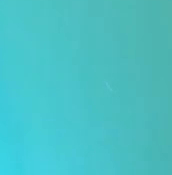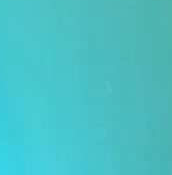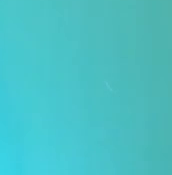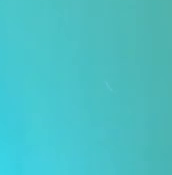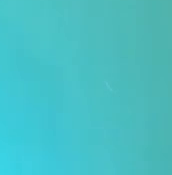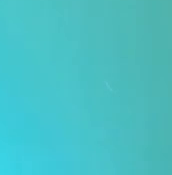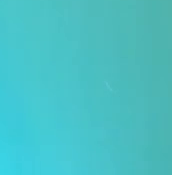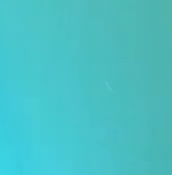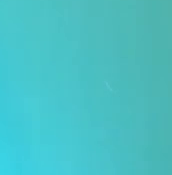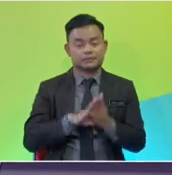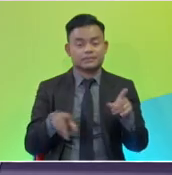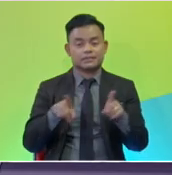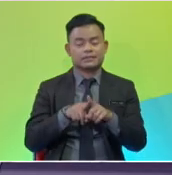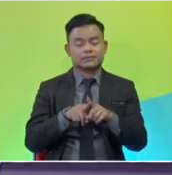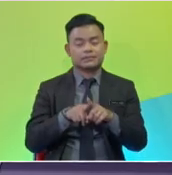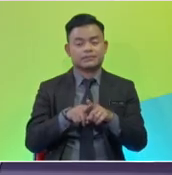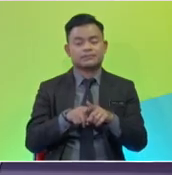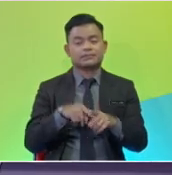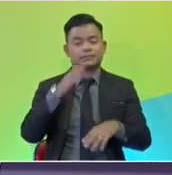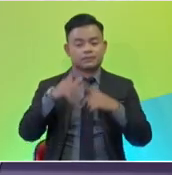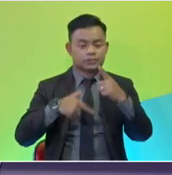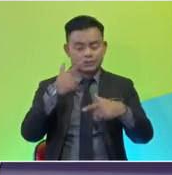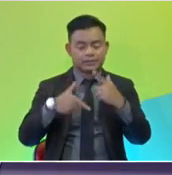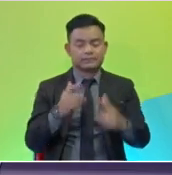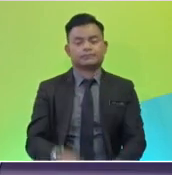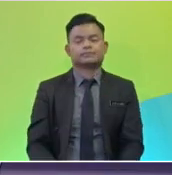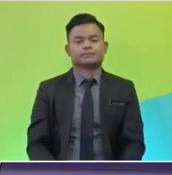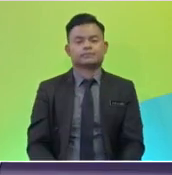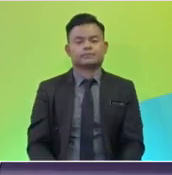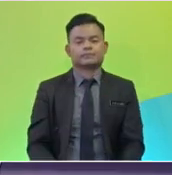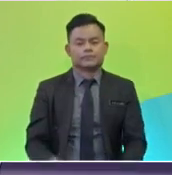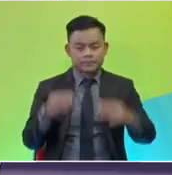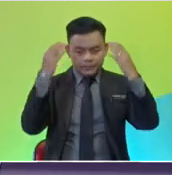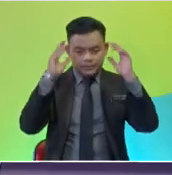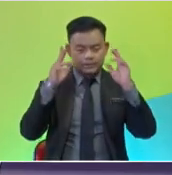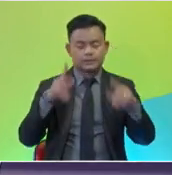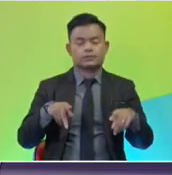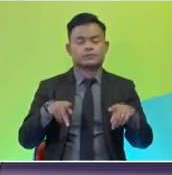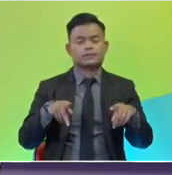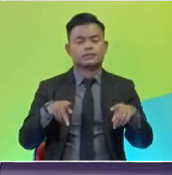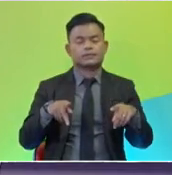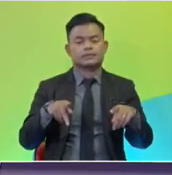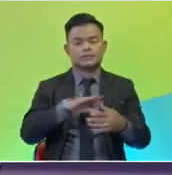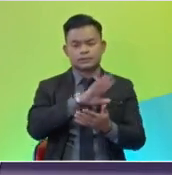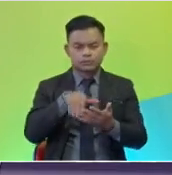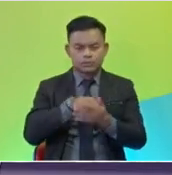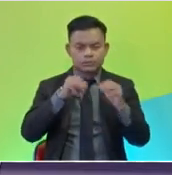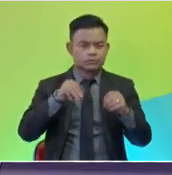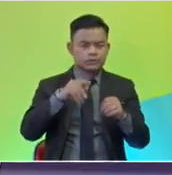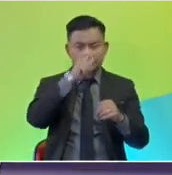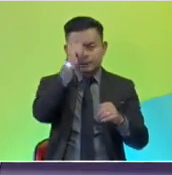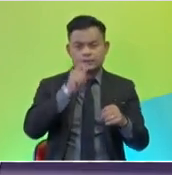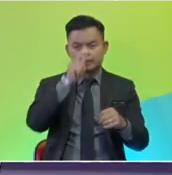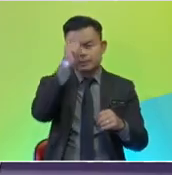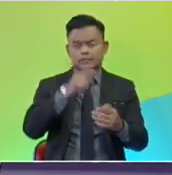jurubahasa isyarat baik Cikgu Fatimah Saya pasti murid-murid semua tertanya-tanya kan apa yang sebenarnya kita nak belajar di dalam prasekolah kali